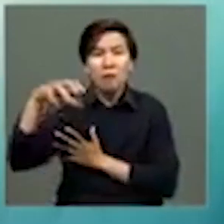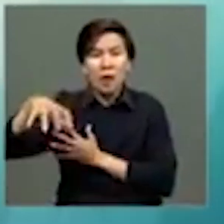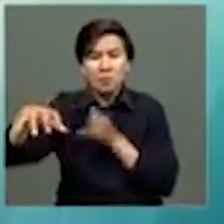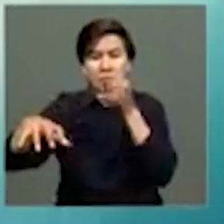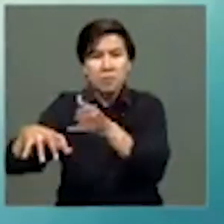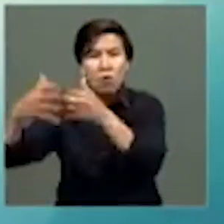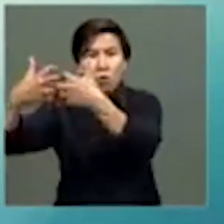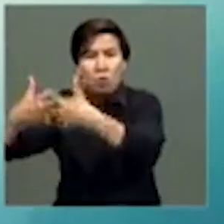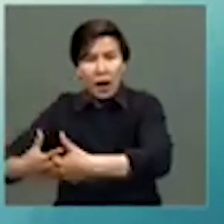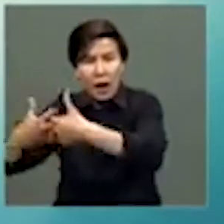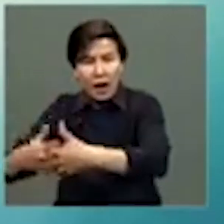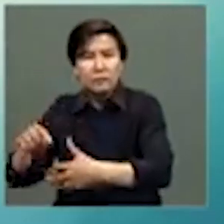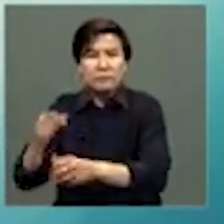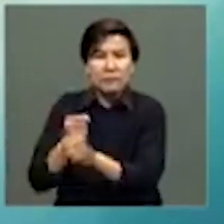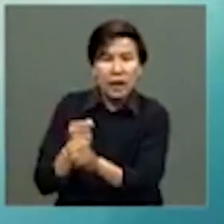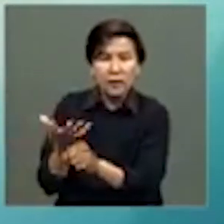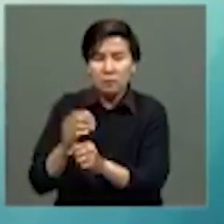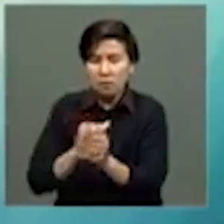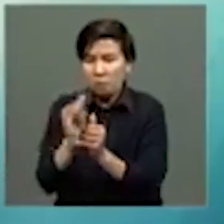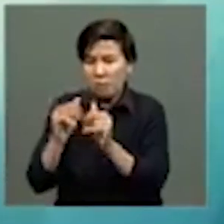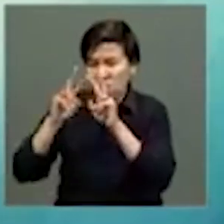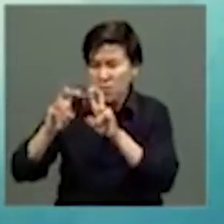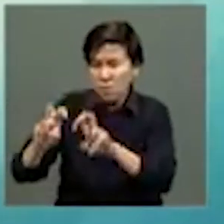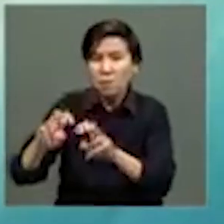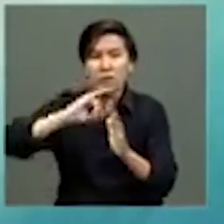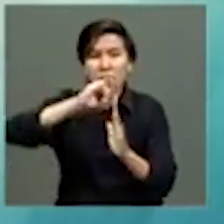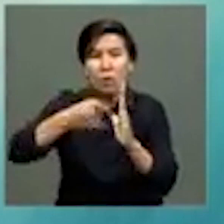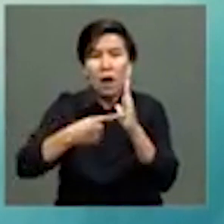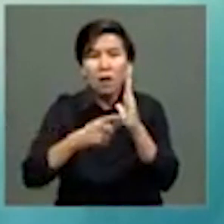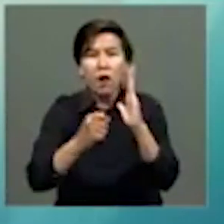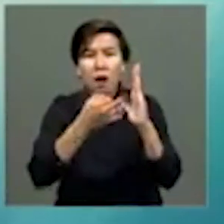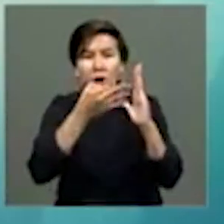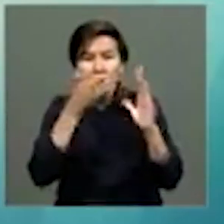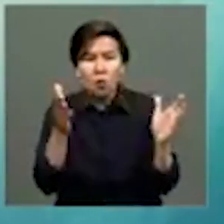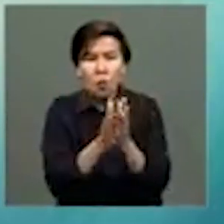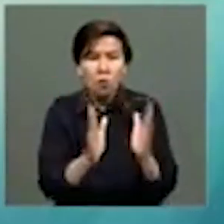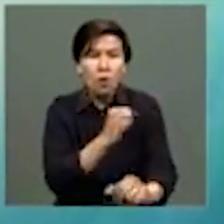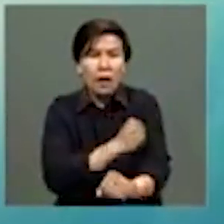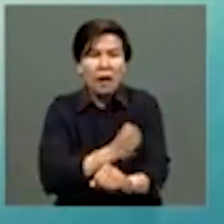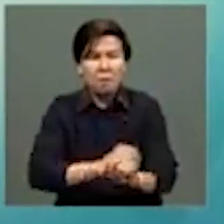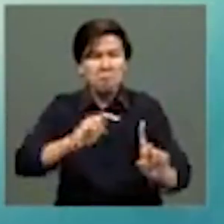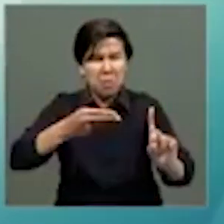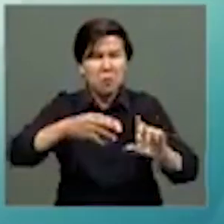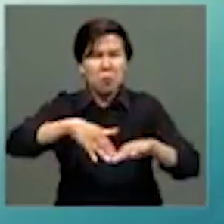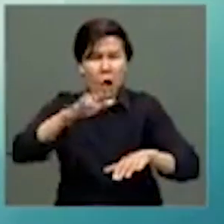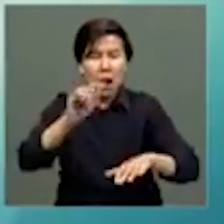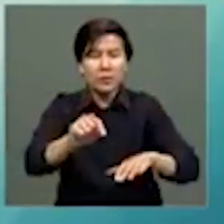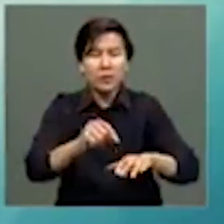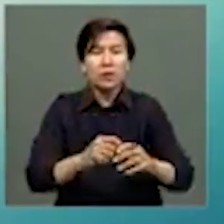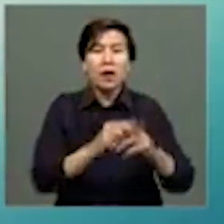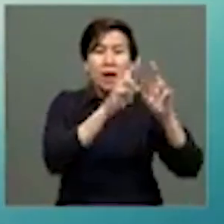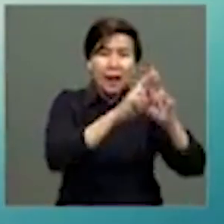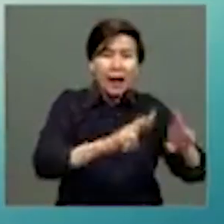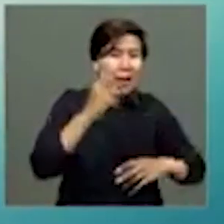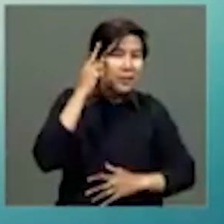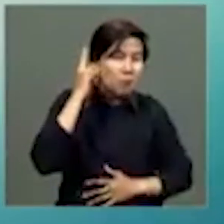านประกอบการซึ่งทั้งจังหวัดเนี่ยมีจำนวนเป็นหมื่นนะคะรวมทั้งชุมชนตลาดไม่ว่าจะเป็นร้านอาหารร้านตัดผ